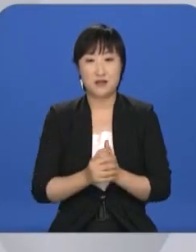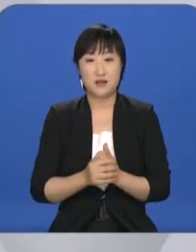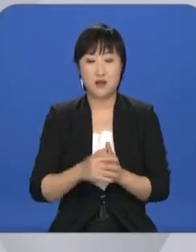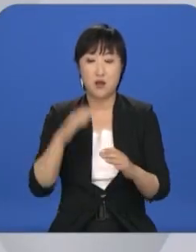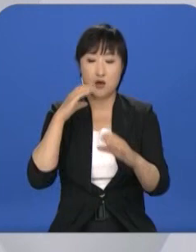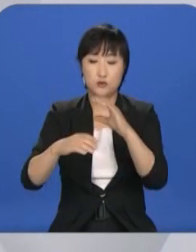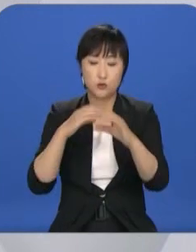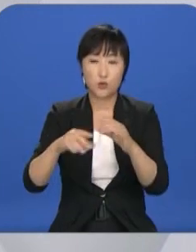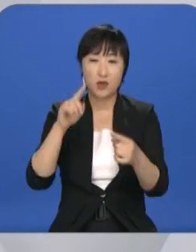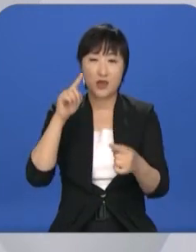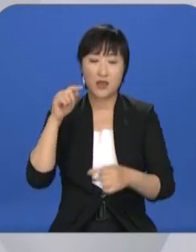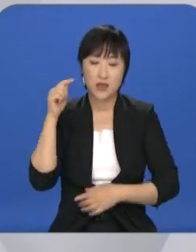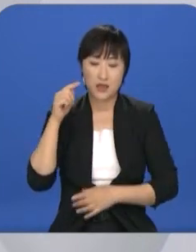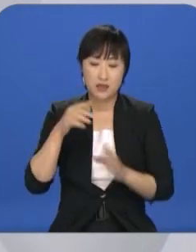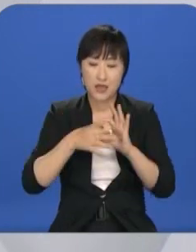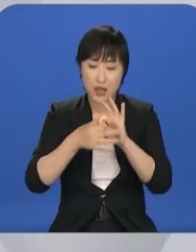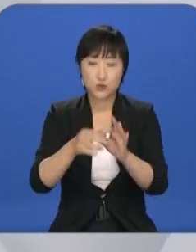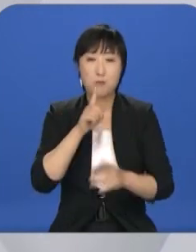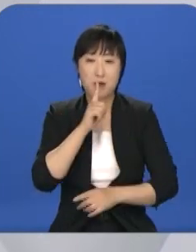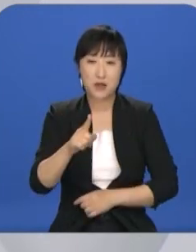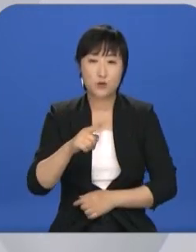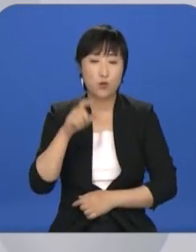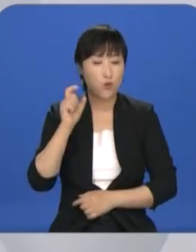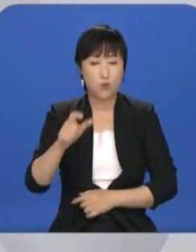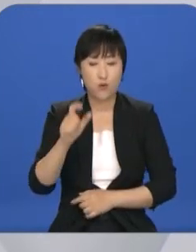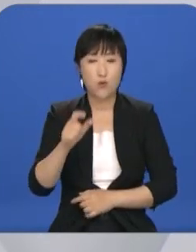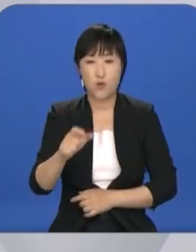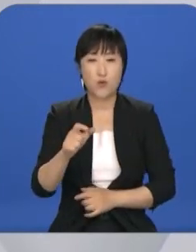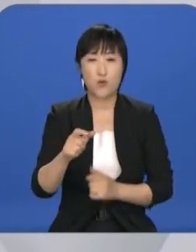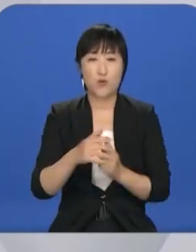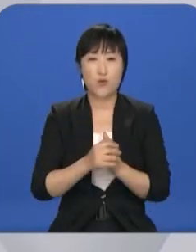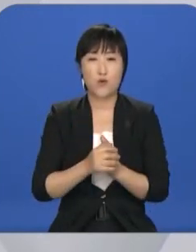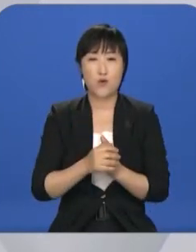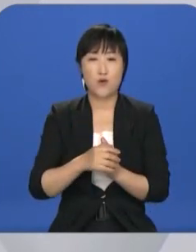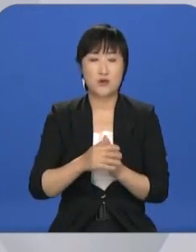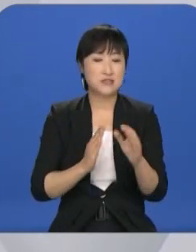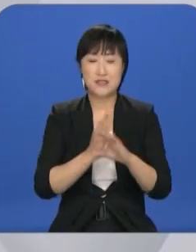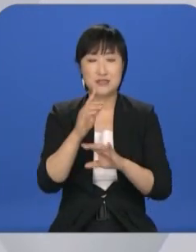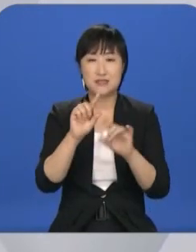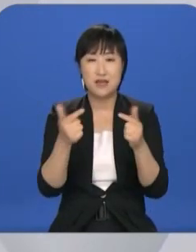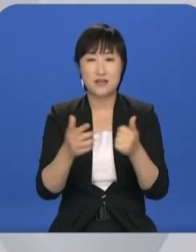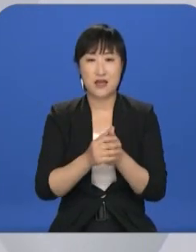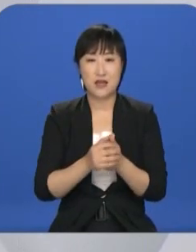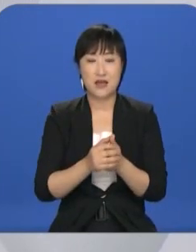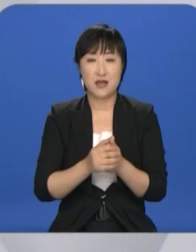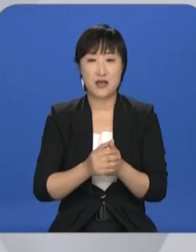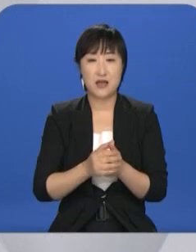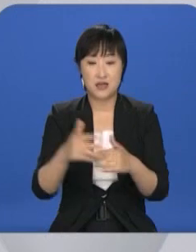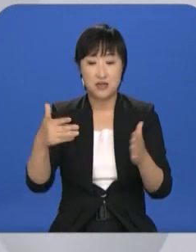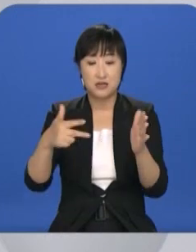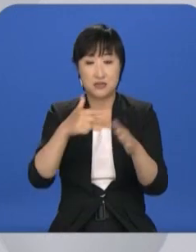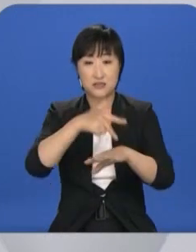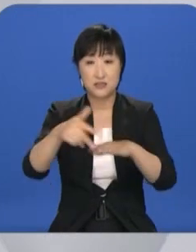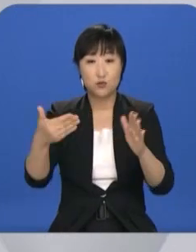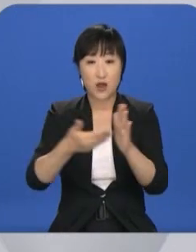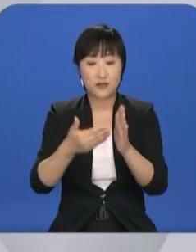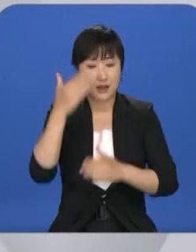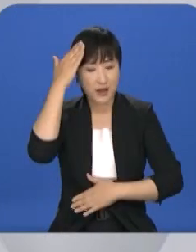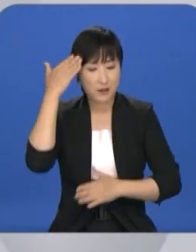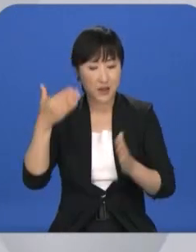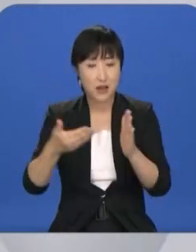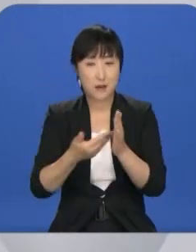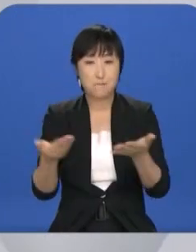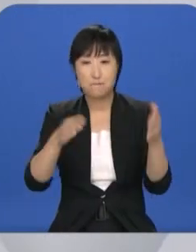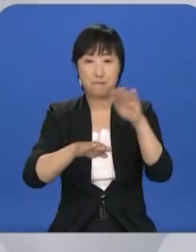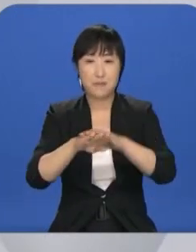중요성은 아무리 강조해도 지나침이 없다고 생각합니다. 우리 진도에서 팽모강 석탄재 매립,